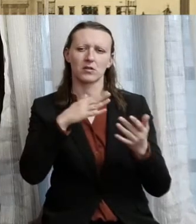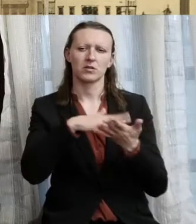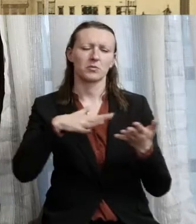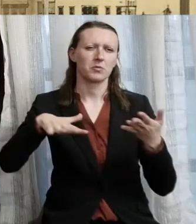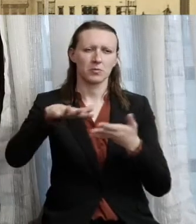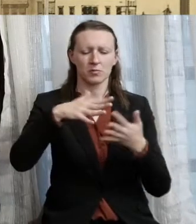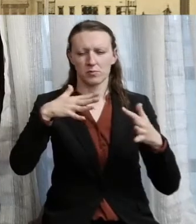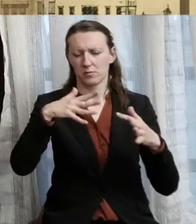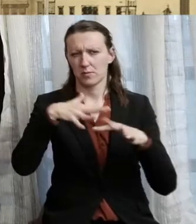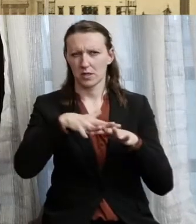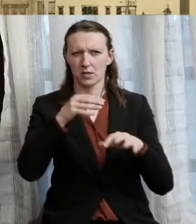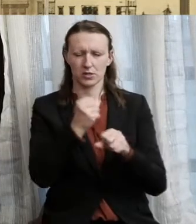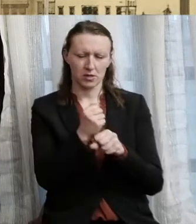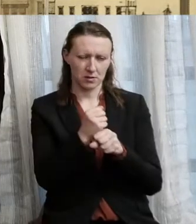pokrivanje